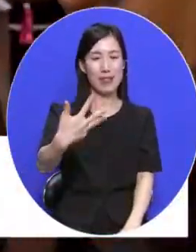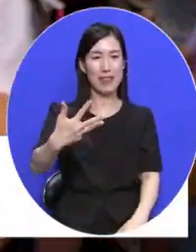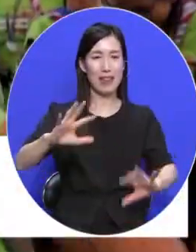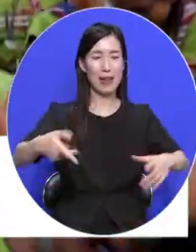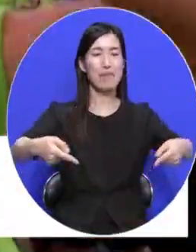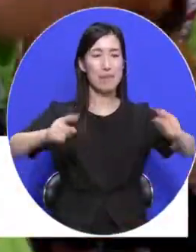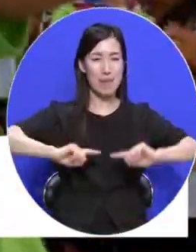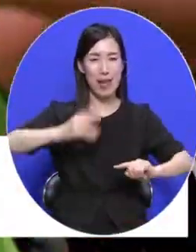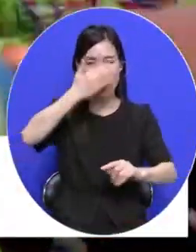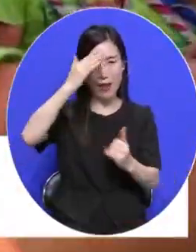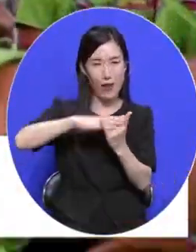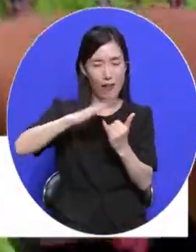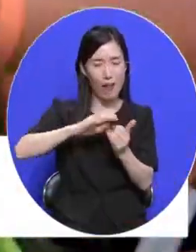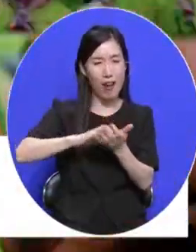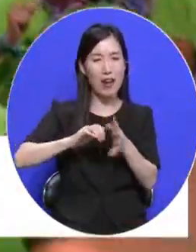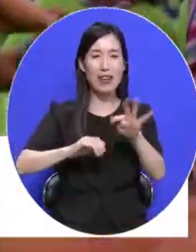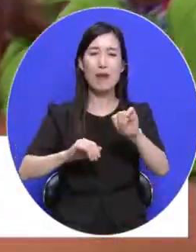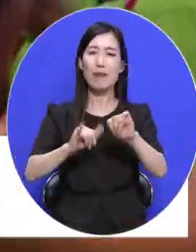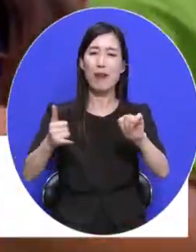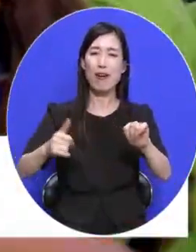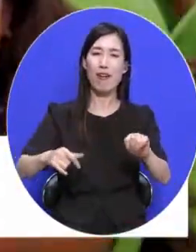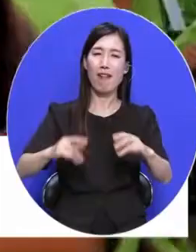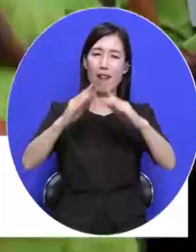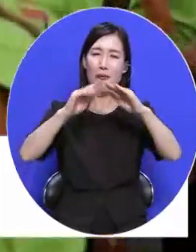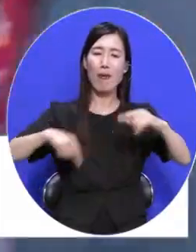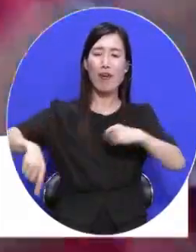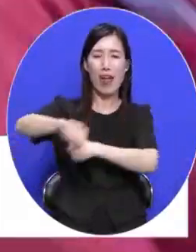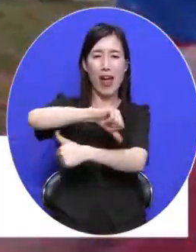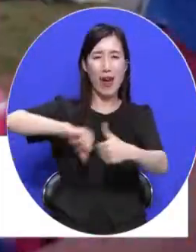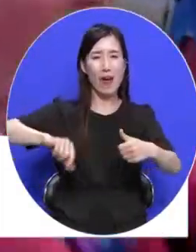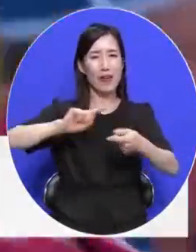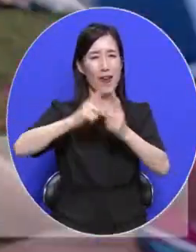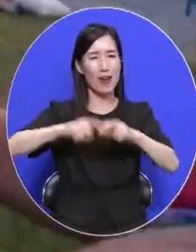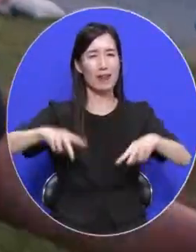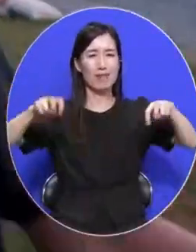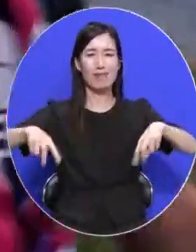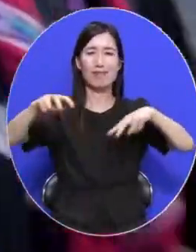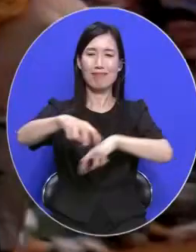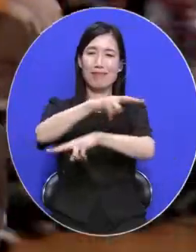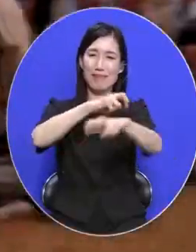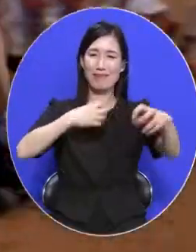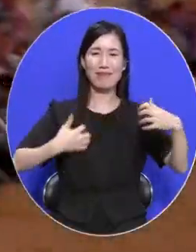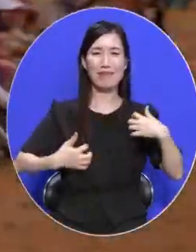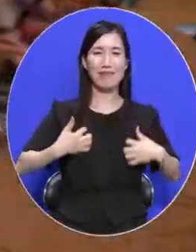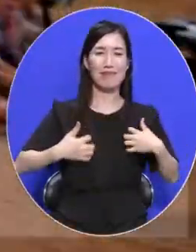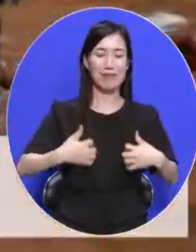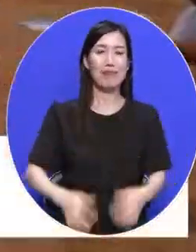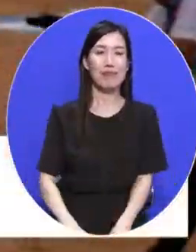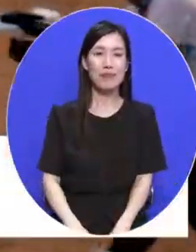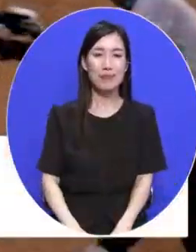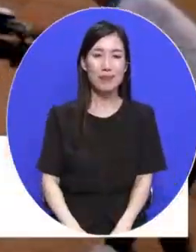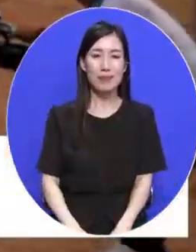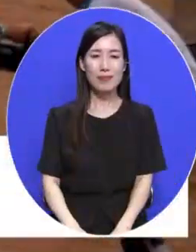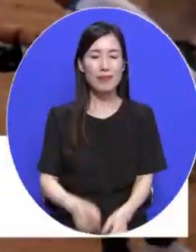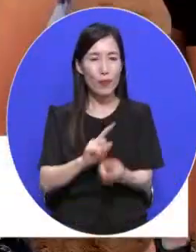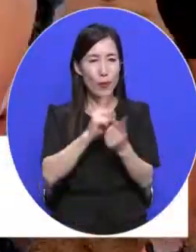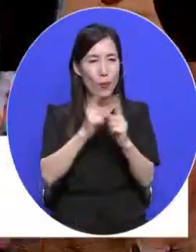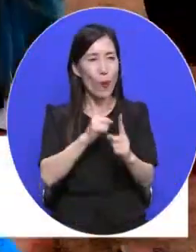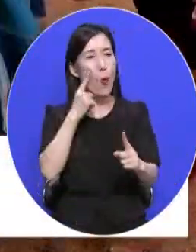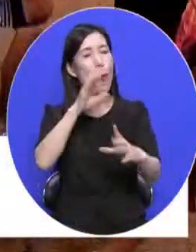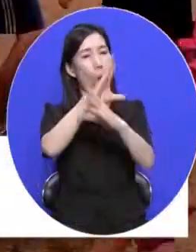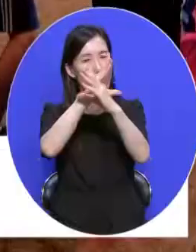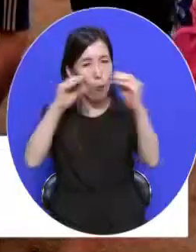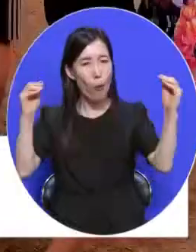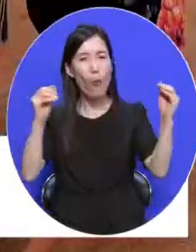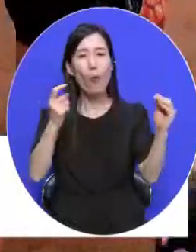청소년들은 야영장을 무대로 소통하면서 문화 교류의 장이 열릴 것으로 보입니다. 서로를 배우고